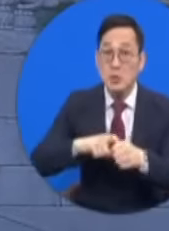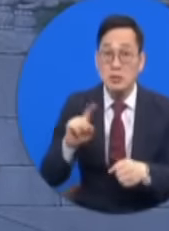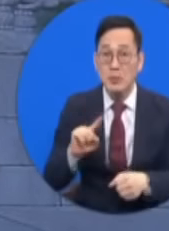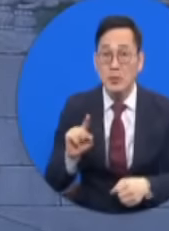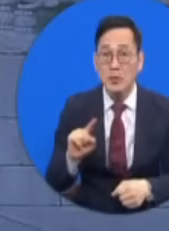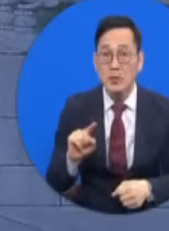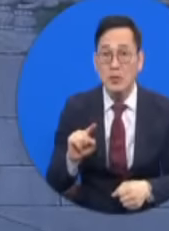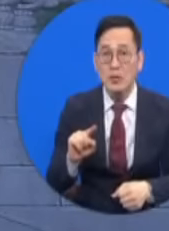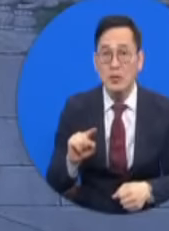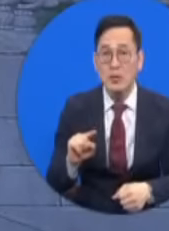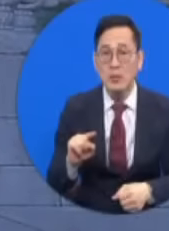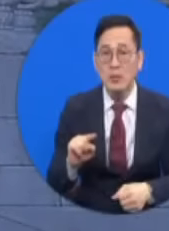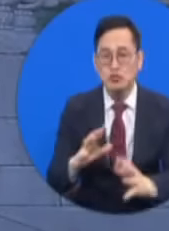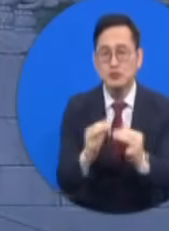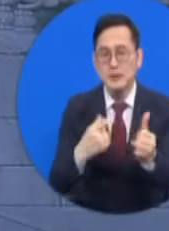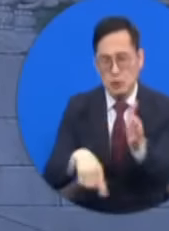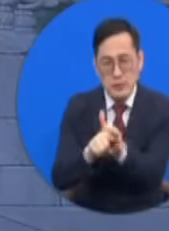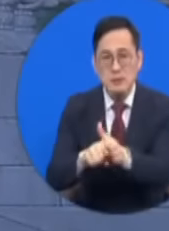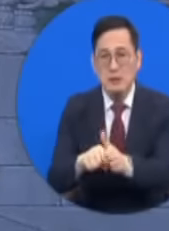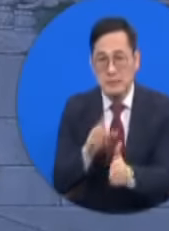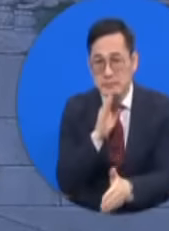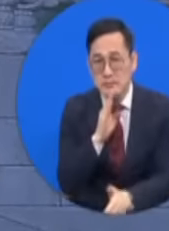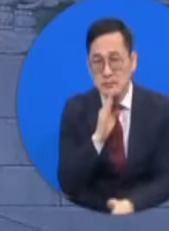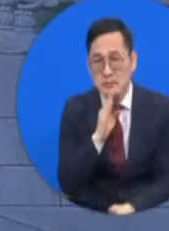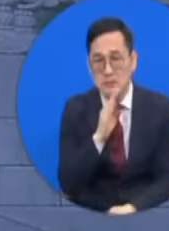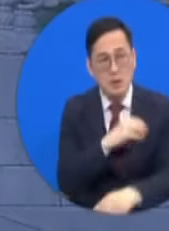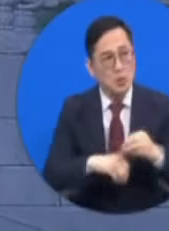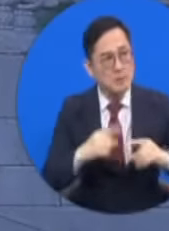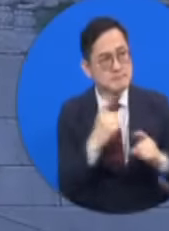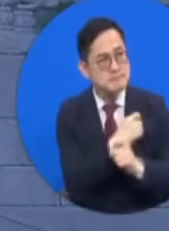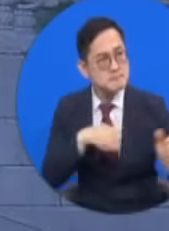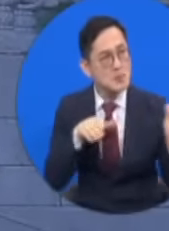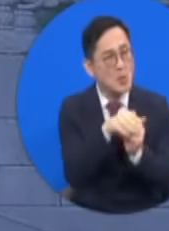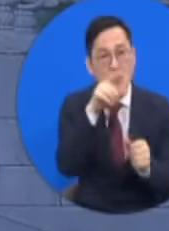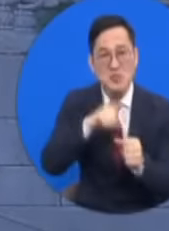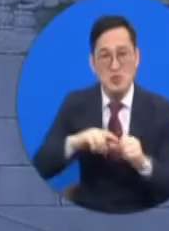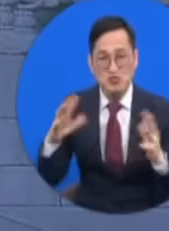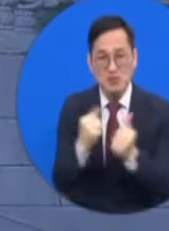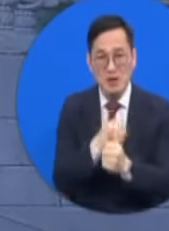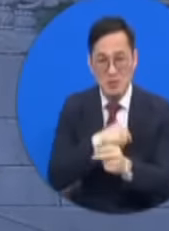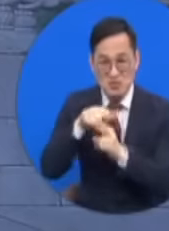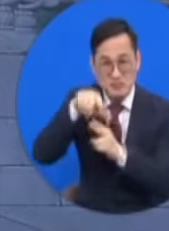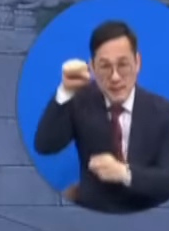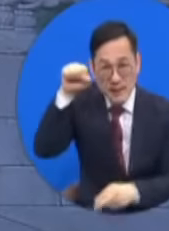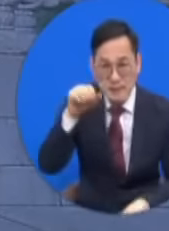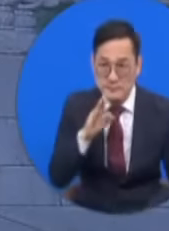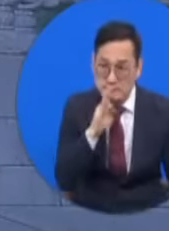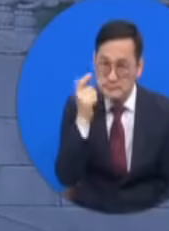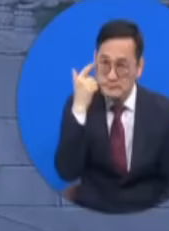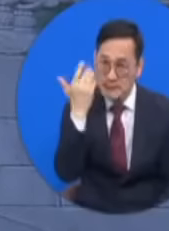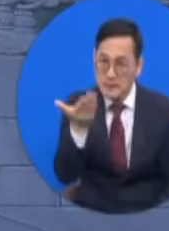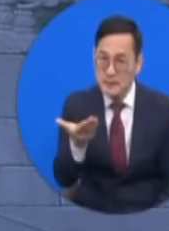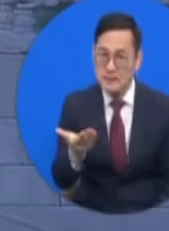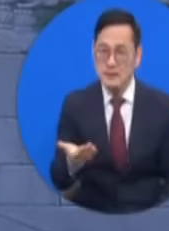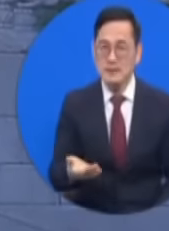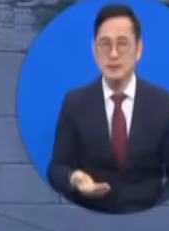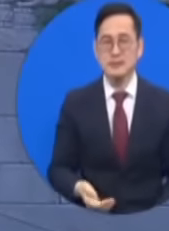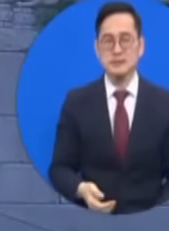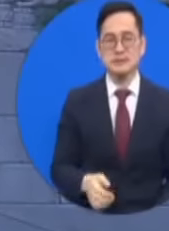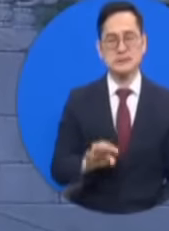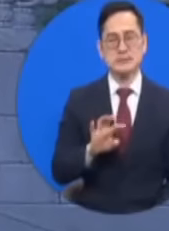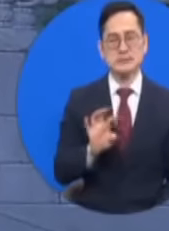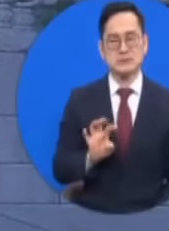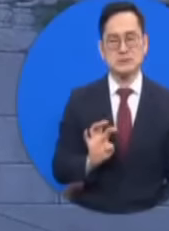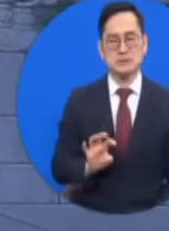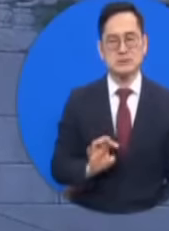나의 개인적인 어떤 정치 보복을 위해서라면 그것은 적절하다고 할 수 있을까라는 물음 앵커로서 드릴 수밖에 없을